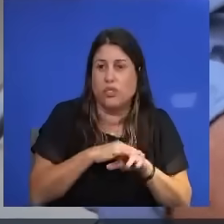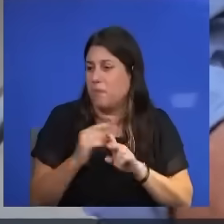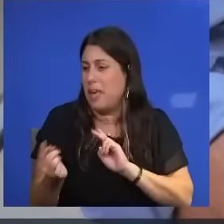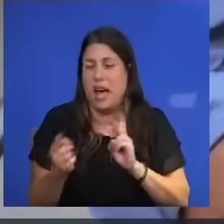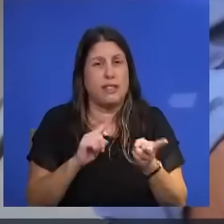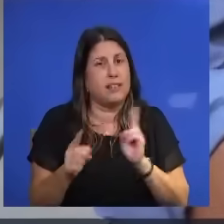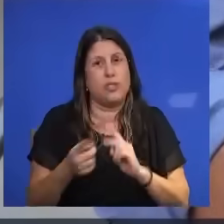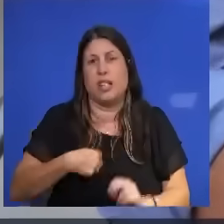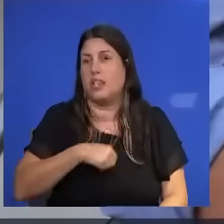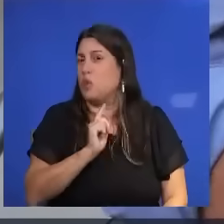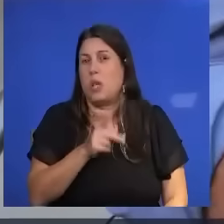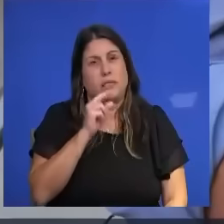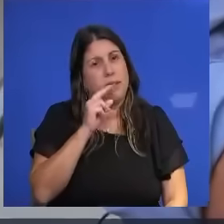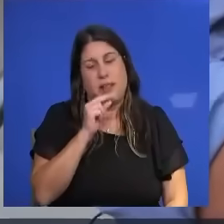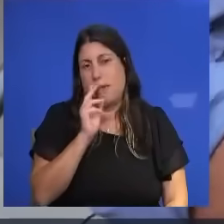מדי.